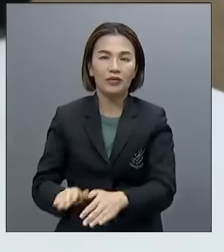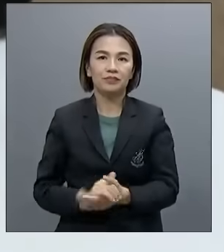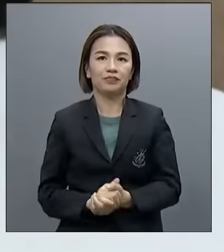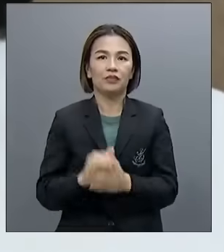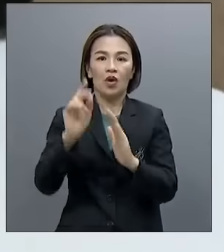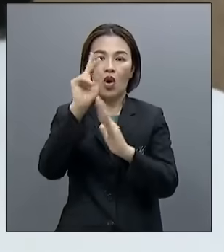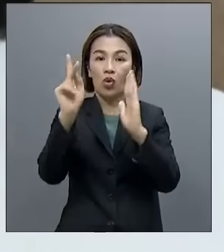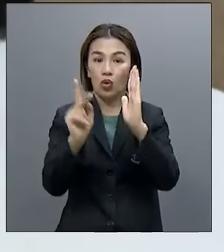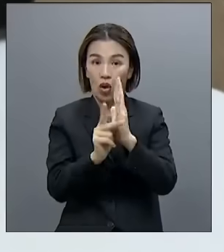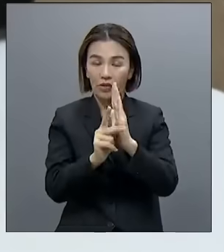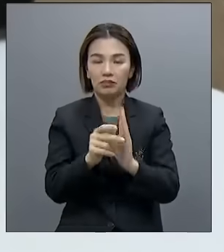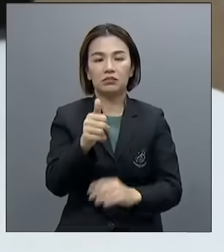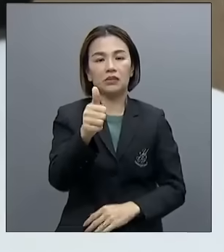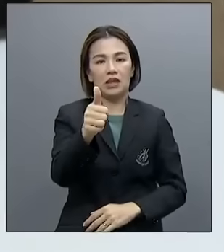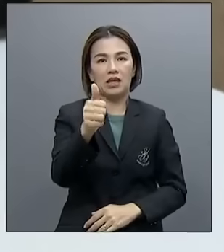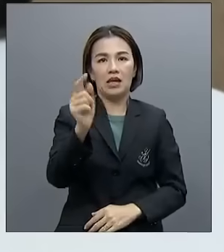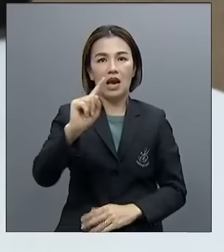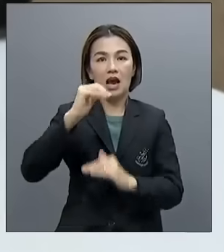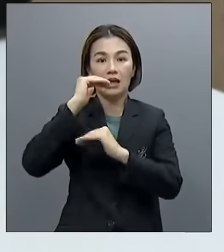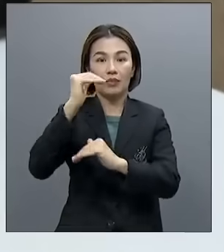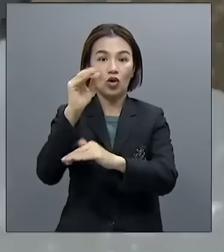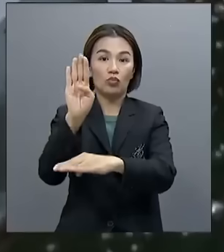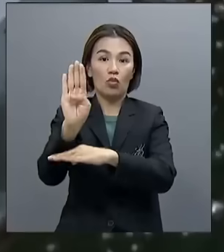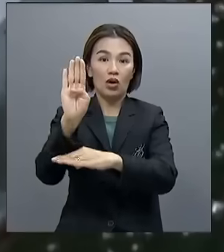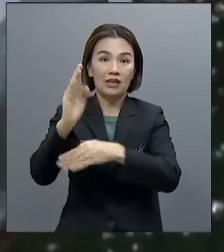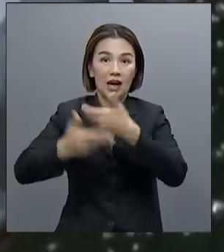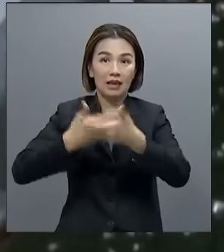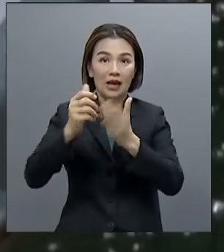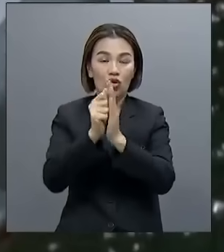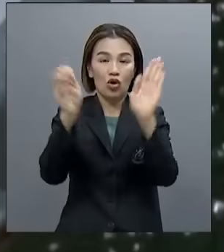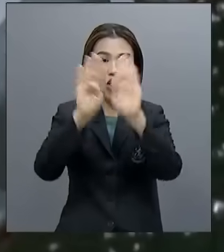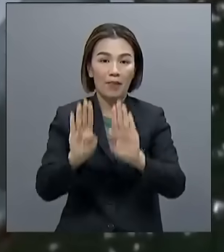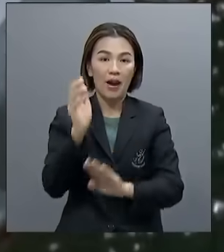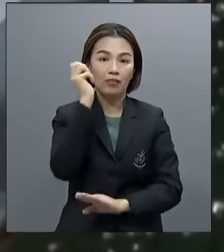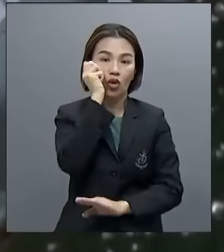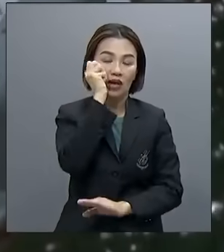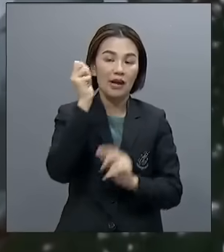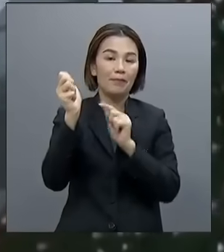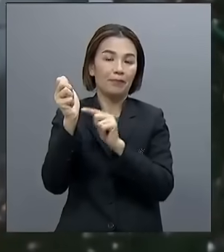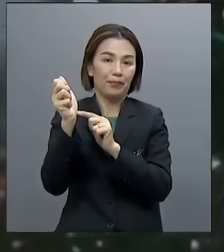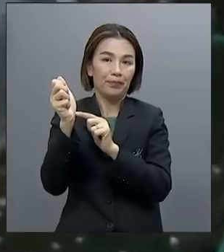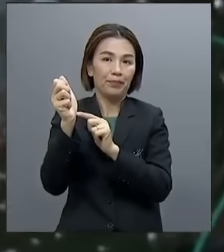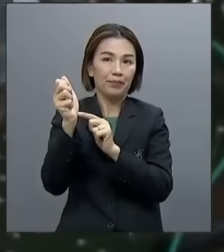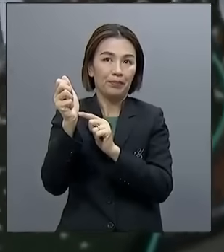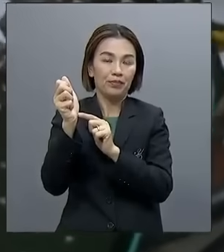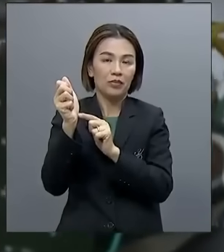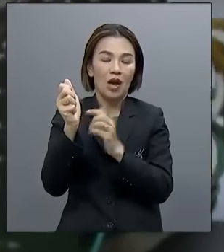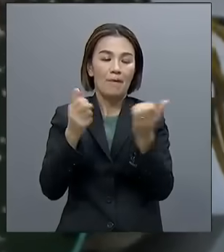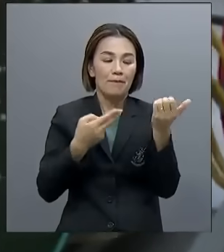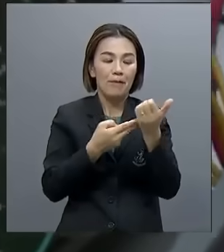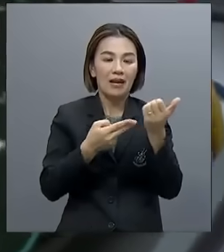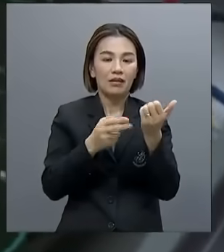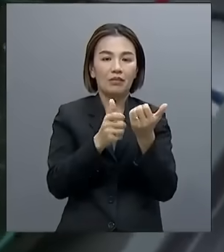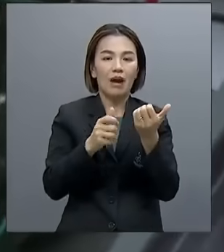นใจนะคะคุณผู้ชมมีทั้งการกำหนดให้บริษัทผู้ผลิตต้องออกแบบโทรศัพท์ให้ผู้ใช้งานสามารถเปลี่ยนแบตเตอรี่ได้เอง